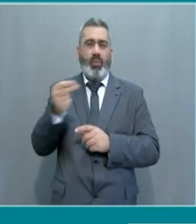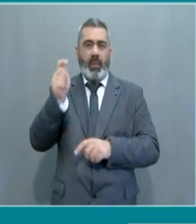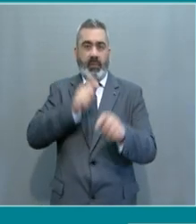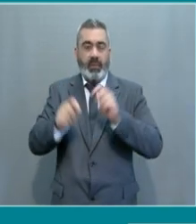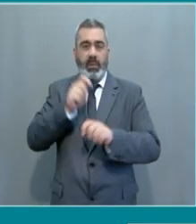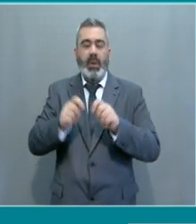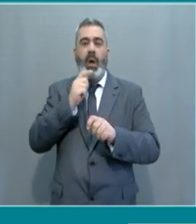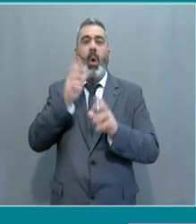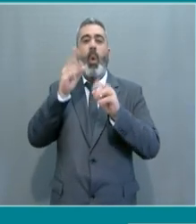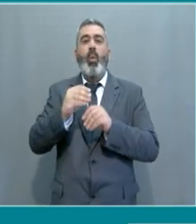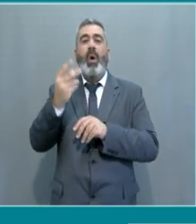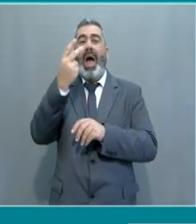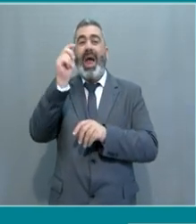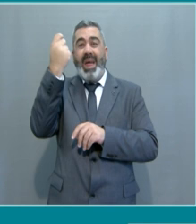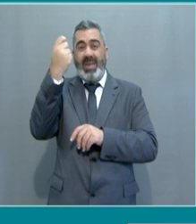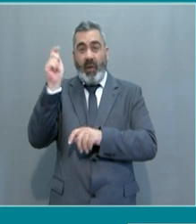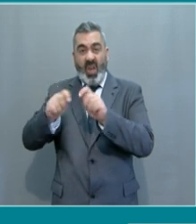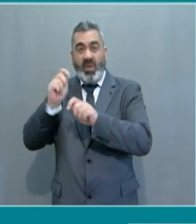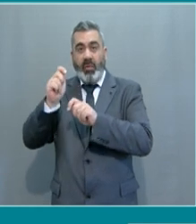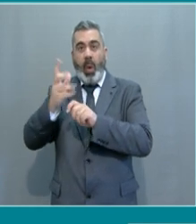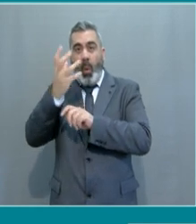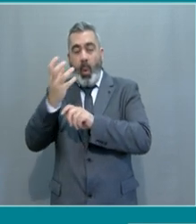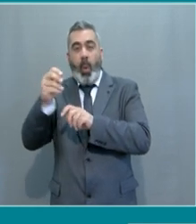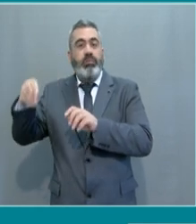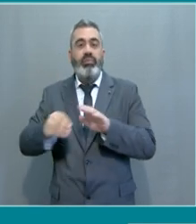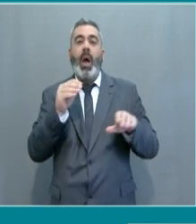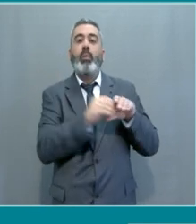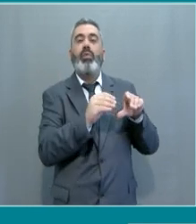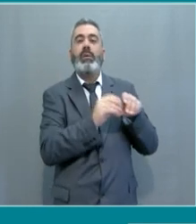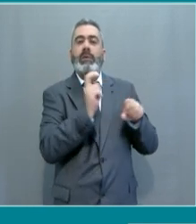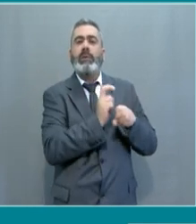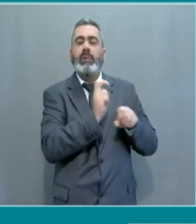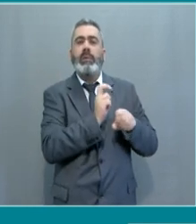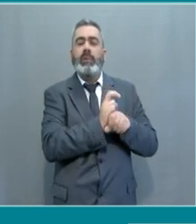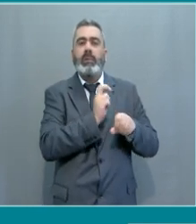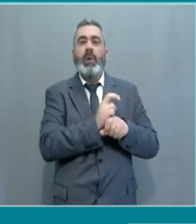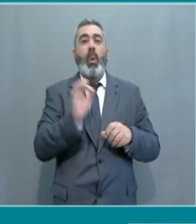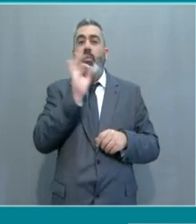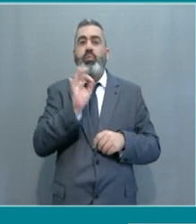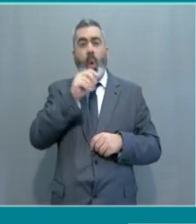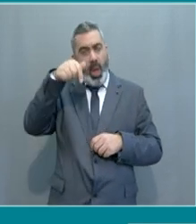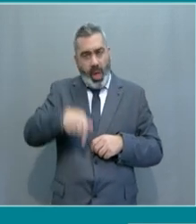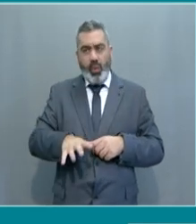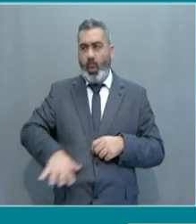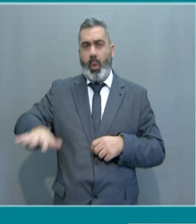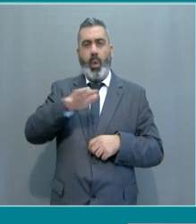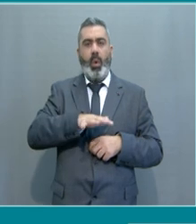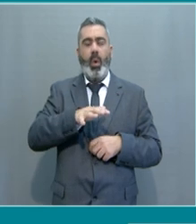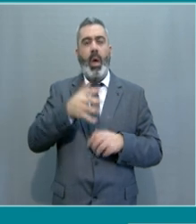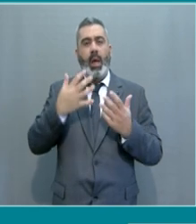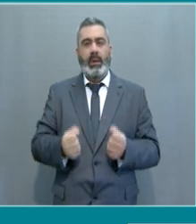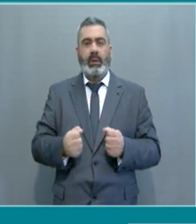περιλαμβάνει και έργα αποθήκευσης ενέργειας, μεταξύ των οποίων και στην εγκατάσταση που βρισκόμαστε σήμερα, και